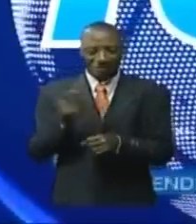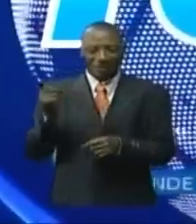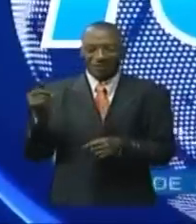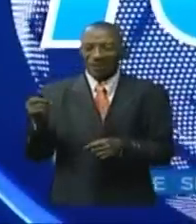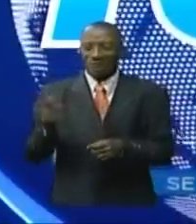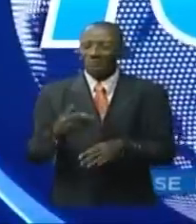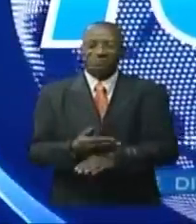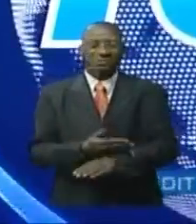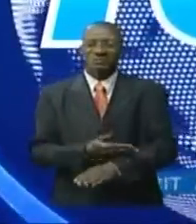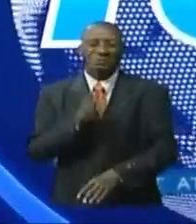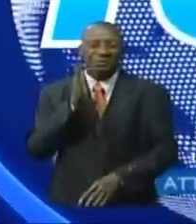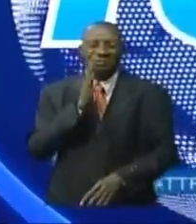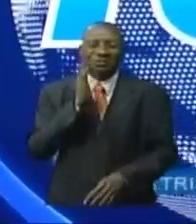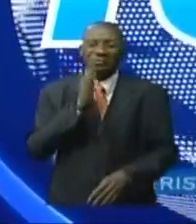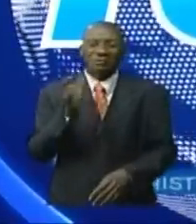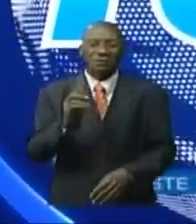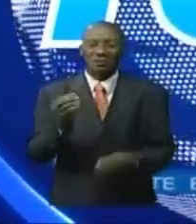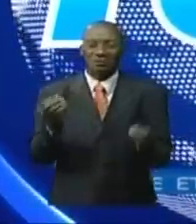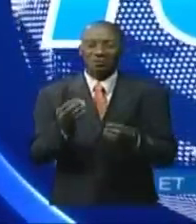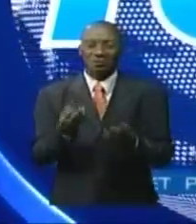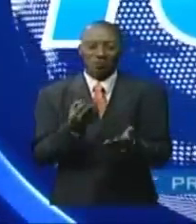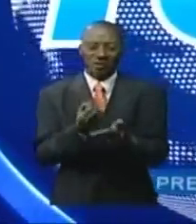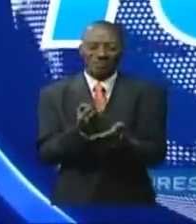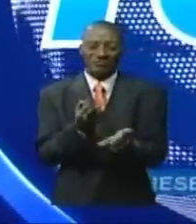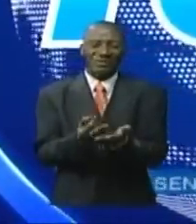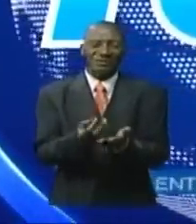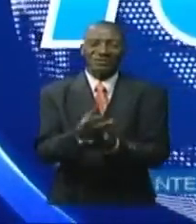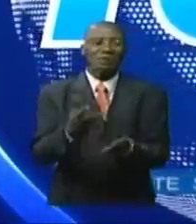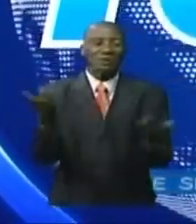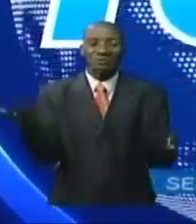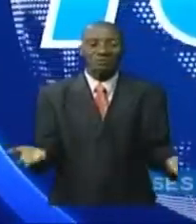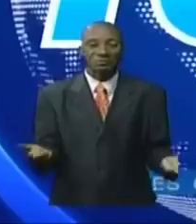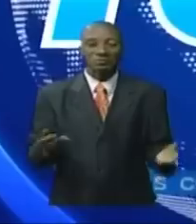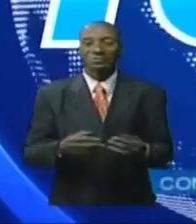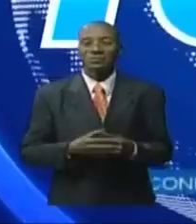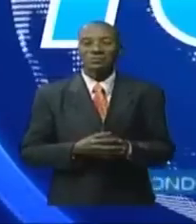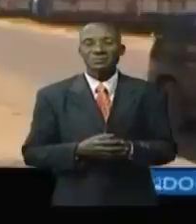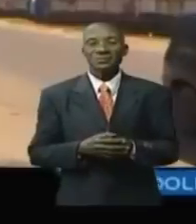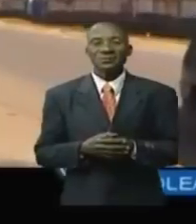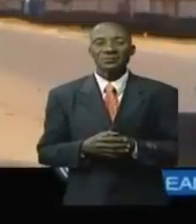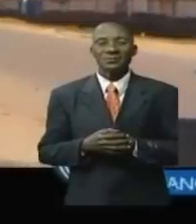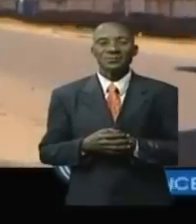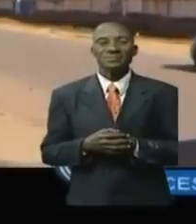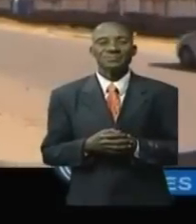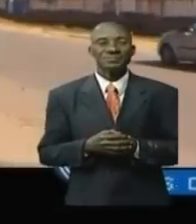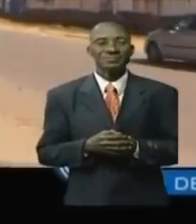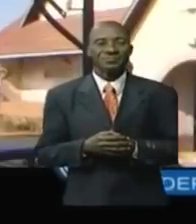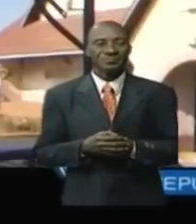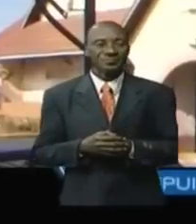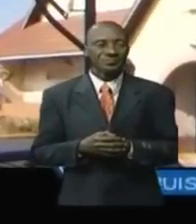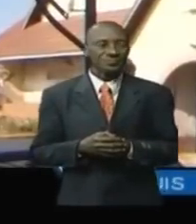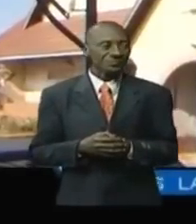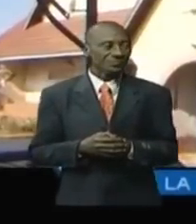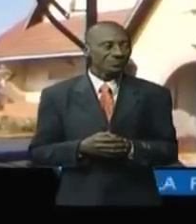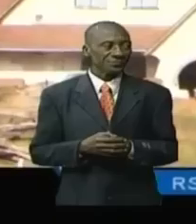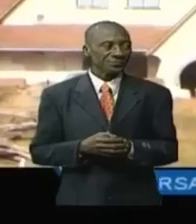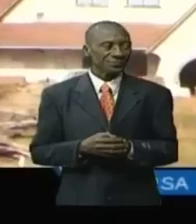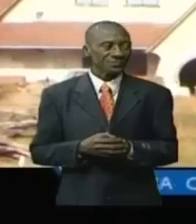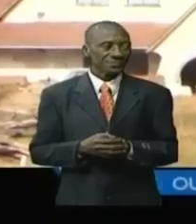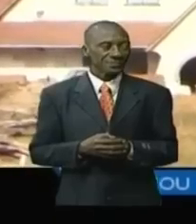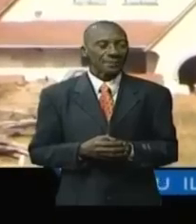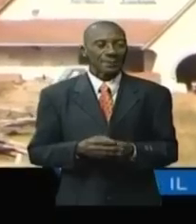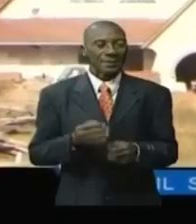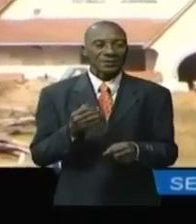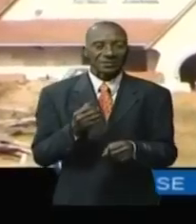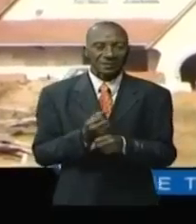manque de financement. D'autres détails dans ce reportage commenté par Nicole Sesep-Luka. Abandonnée depuis plusieurs